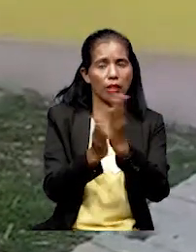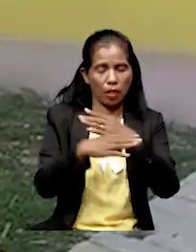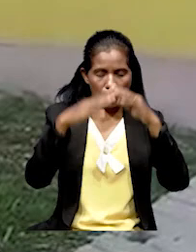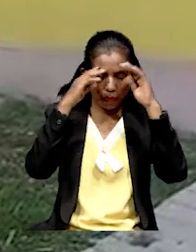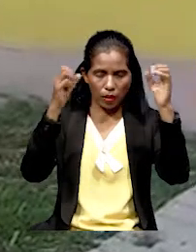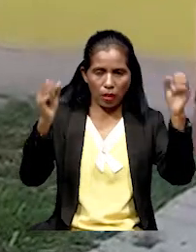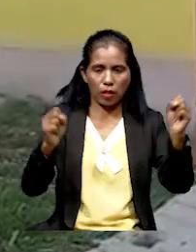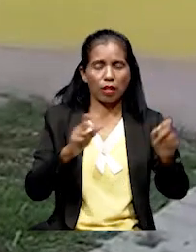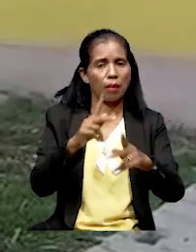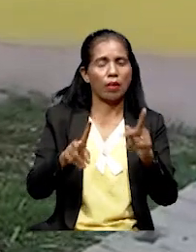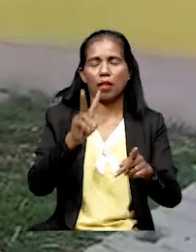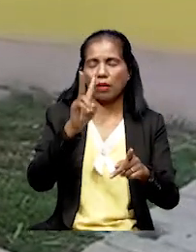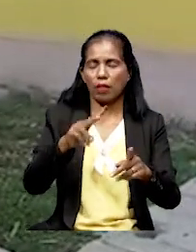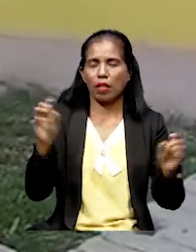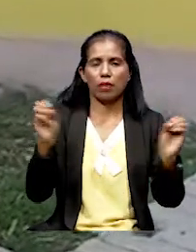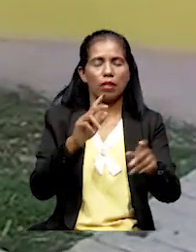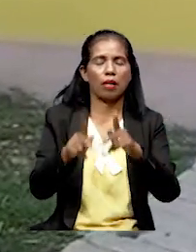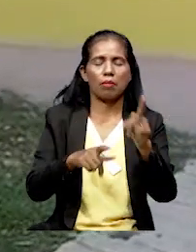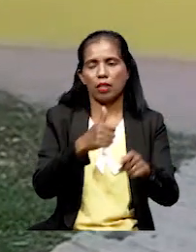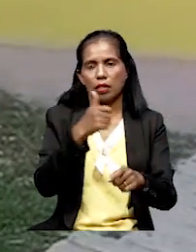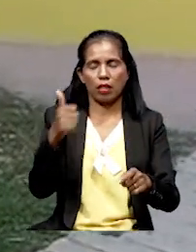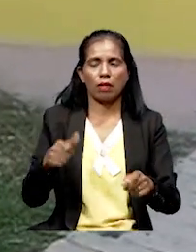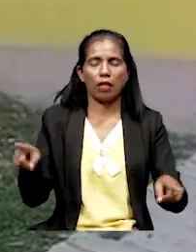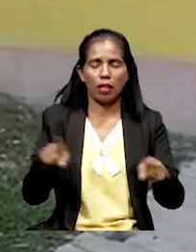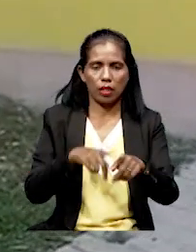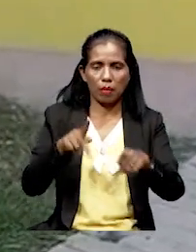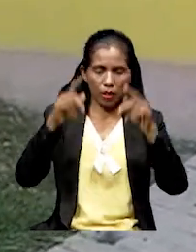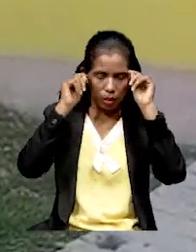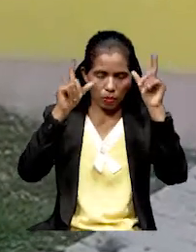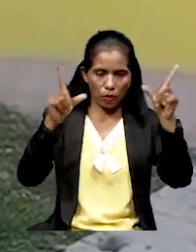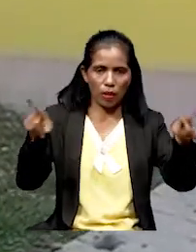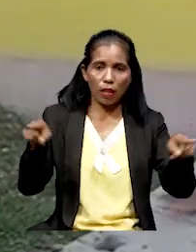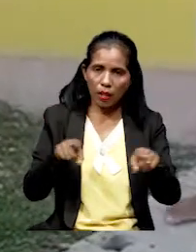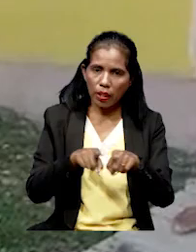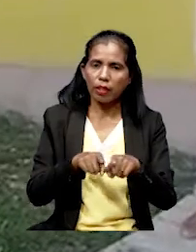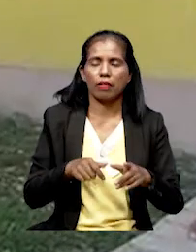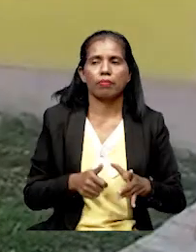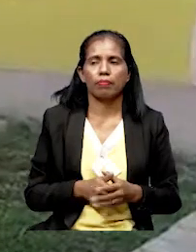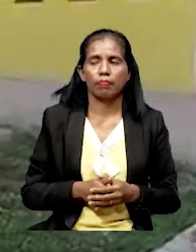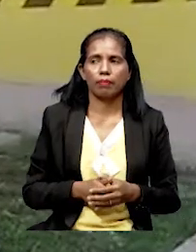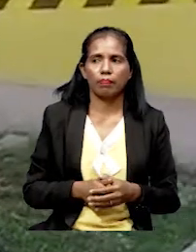Sinairu ala osi emasin kamale, sira mesak timurua, sira mesak lider nasional.